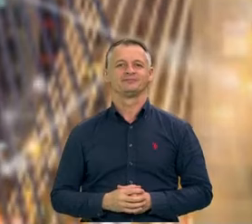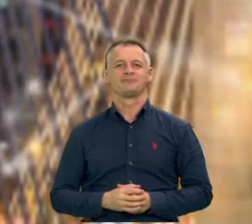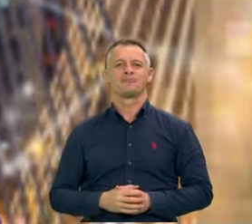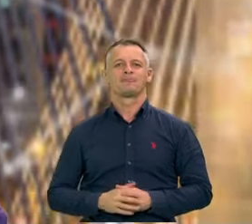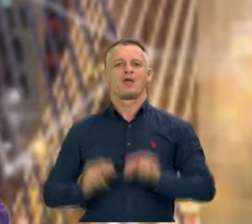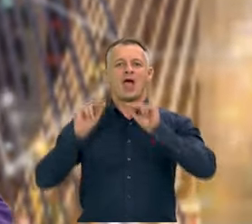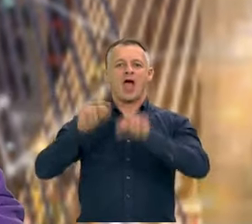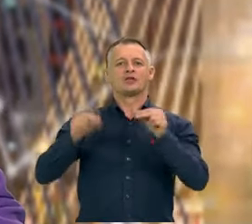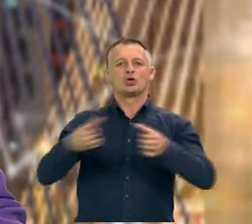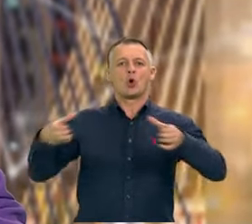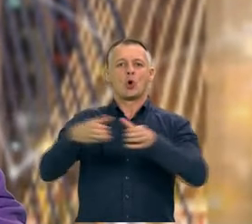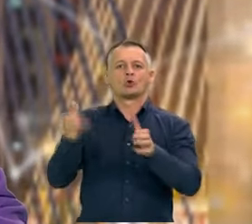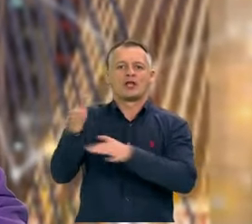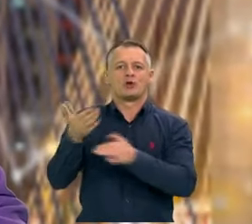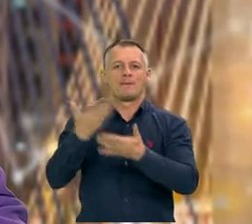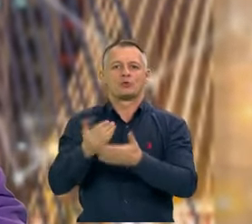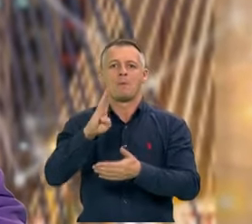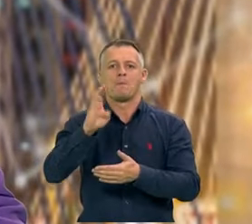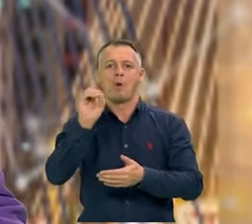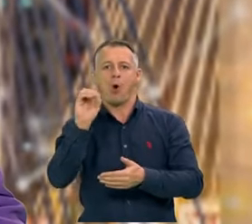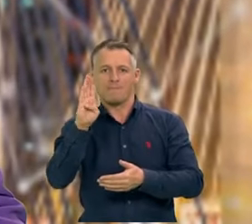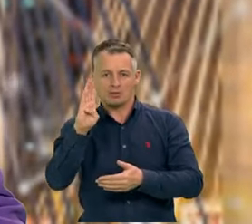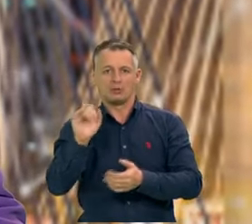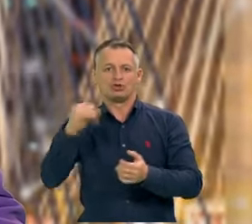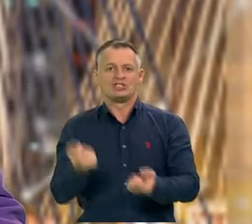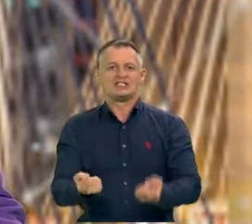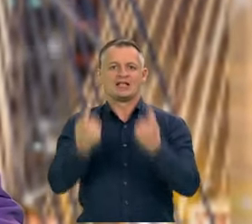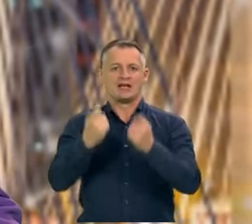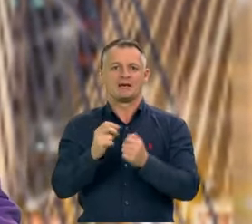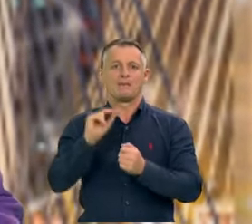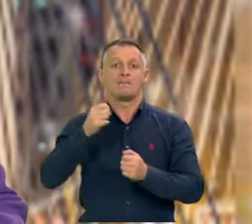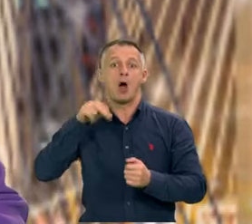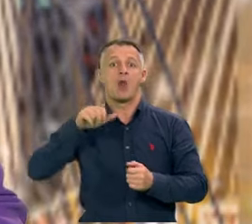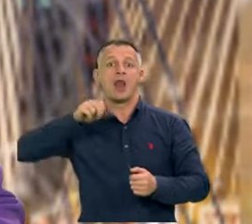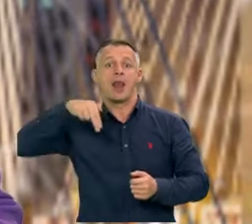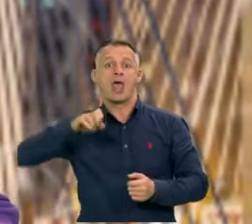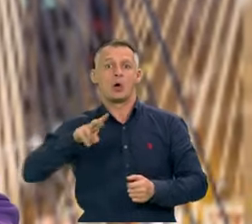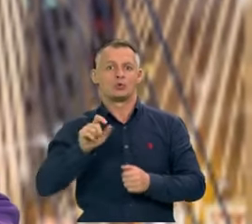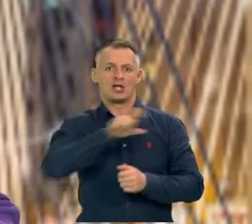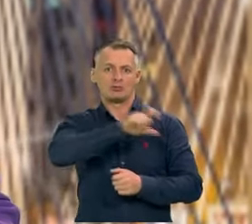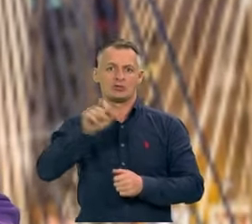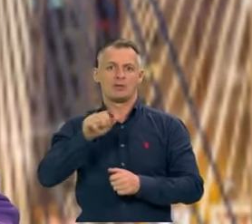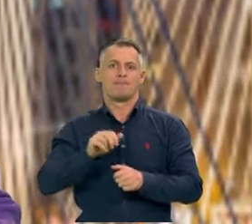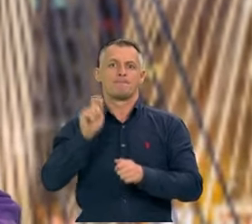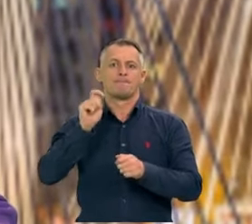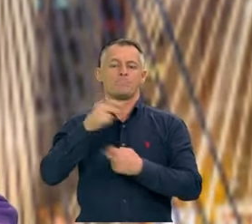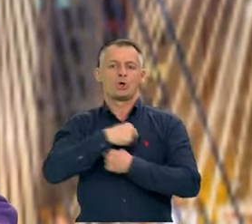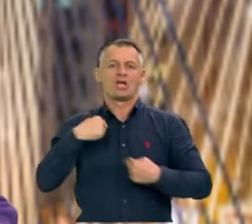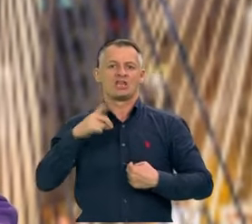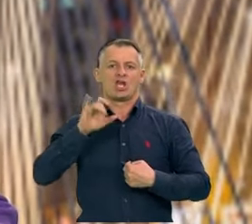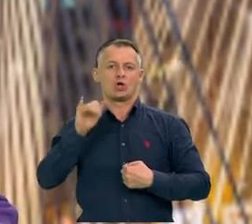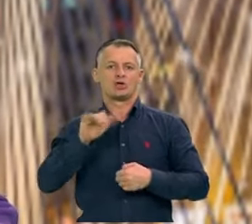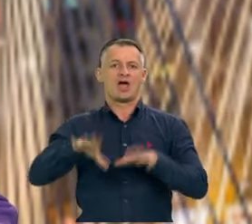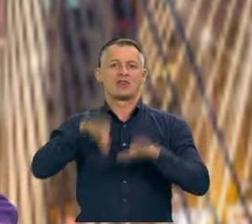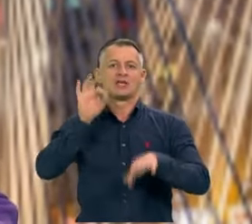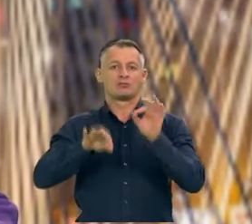jurnal antrenorul lotului Național de bob și sanie Paul Neagu este acuzat de Procurorii DIICOT că ar fi recrutat trei sportive prin